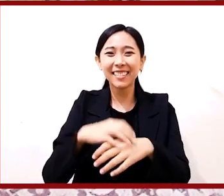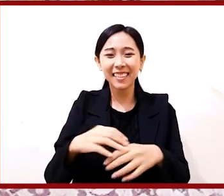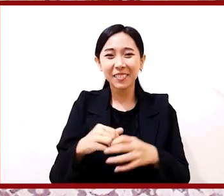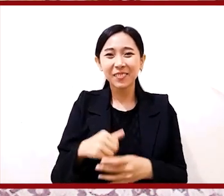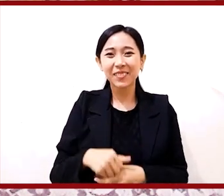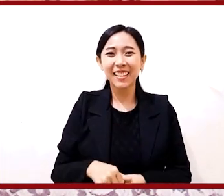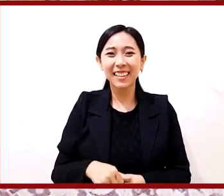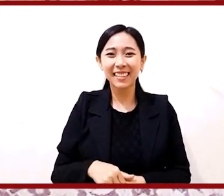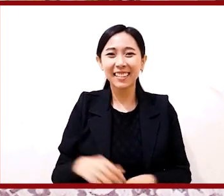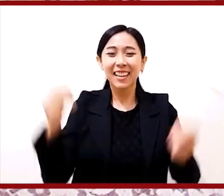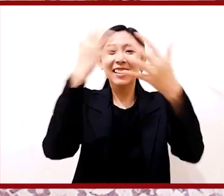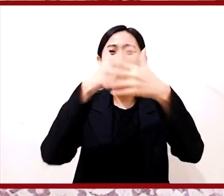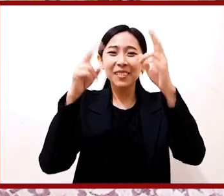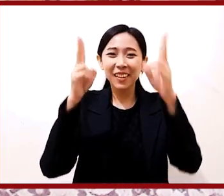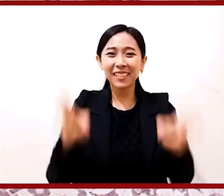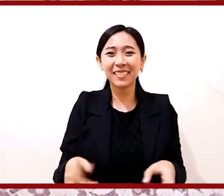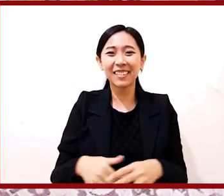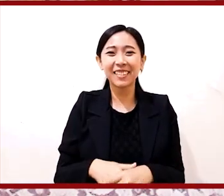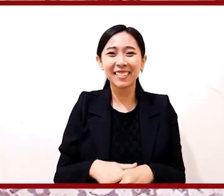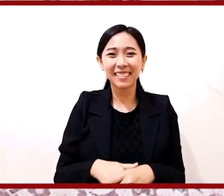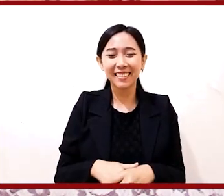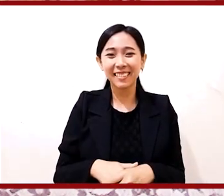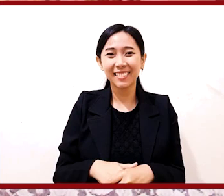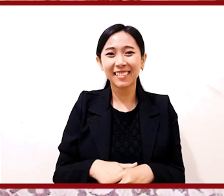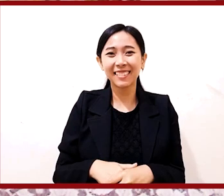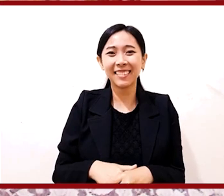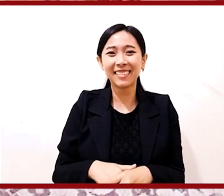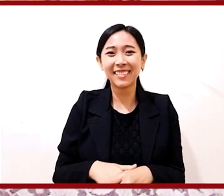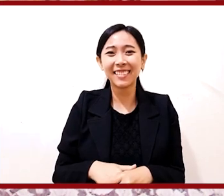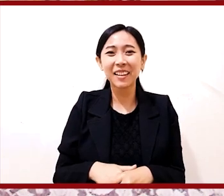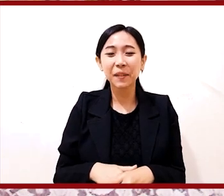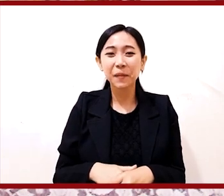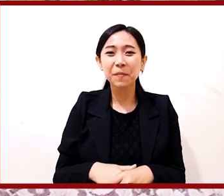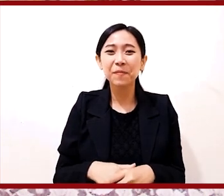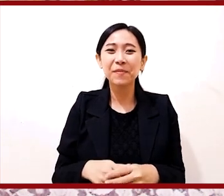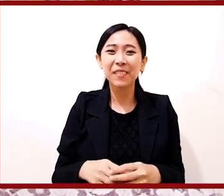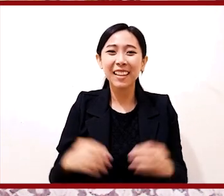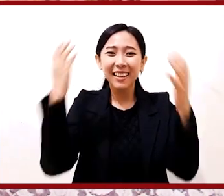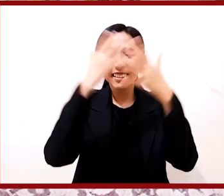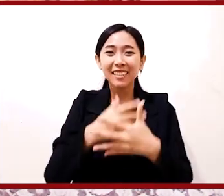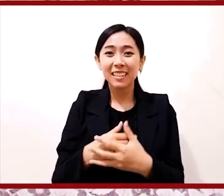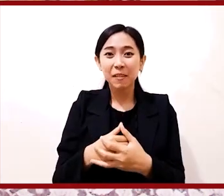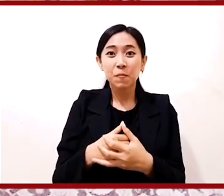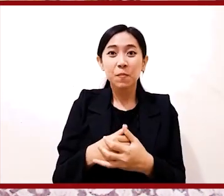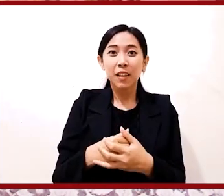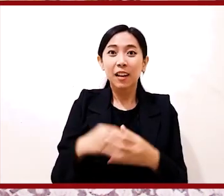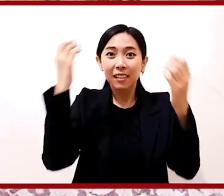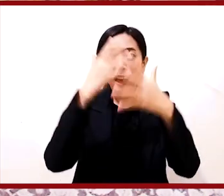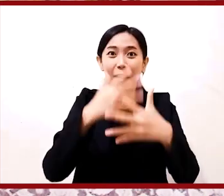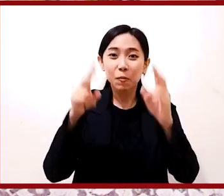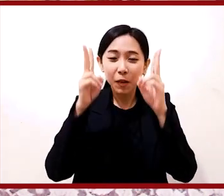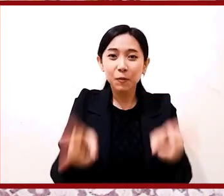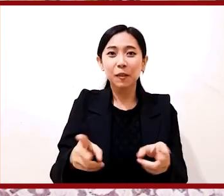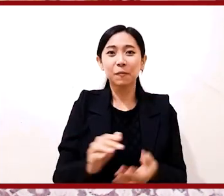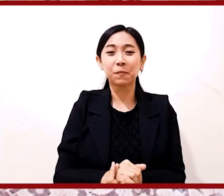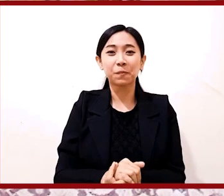Rica-Rica B1, dan di Jogja Oseng-Oseng Asu. Akibatnya ia menjadi seekor anjing yang kurus kering,